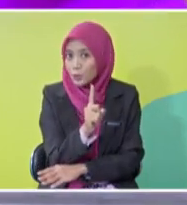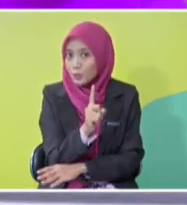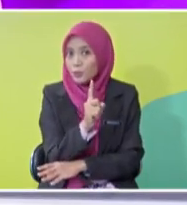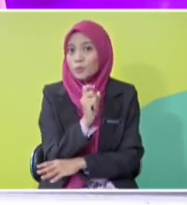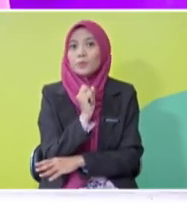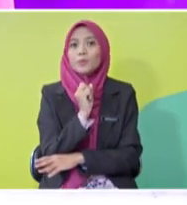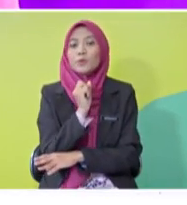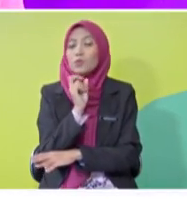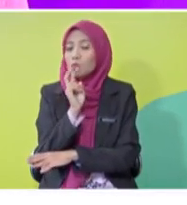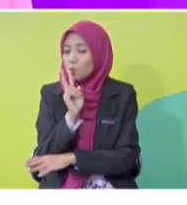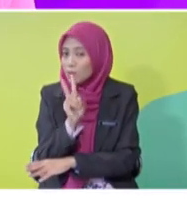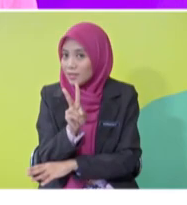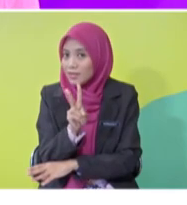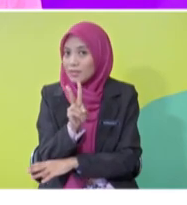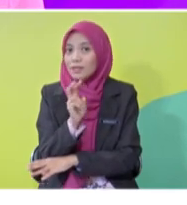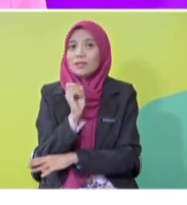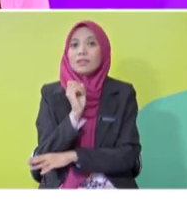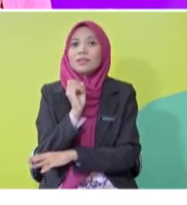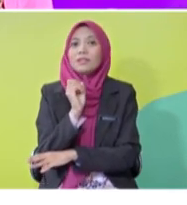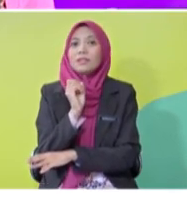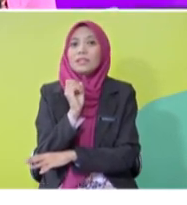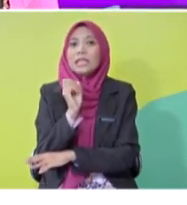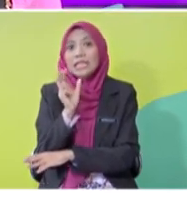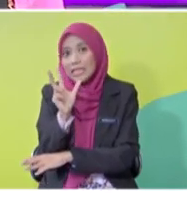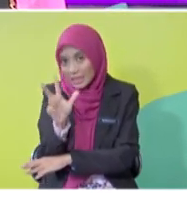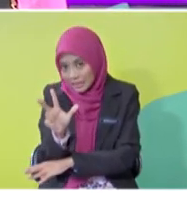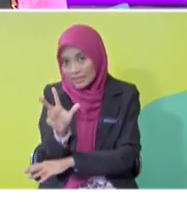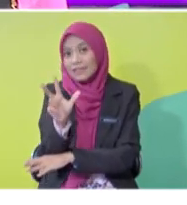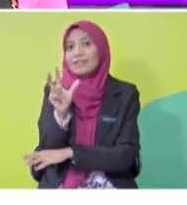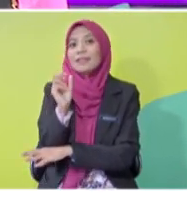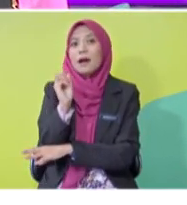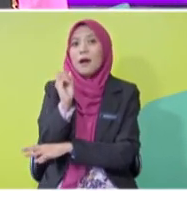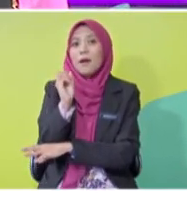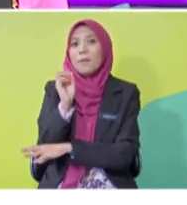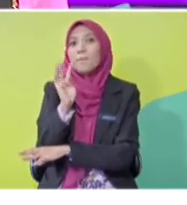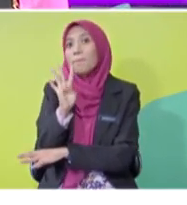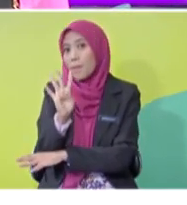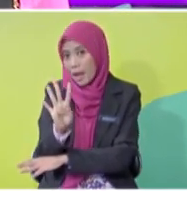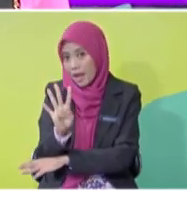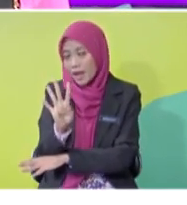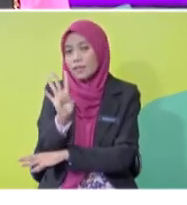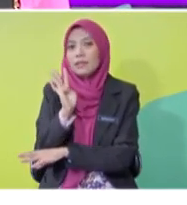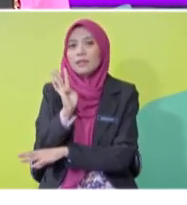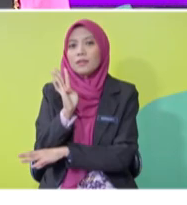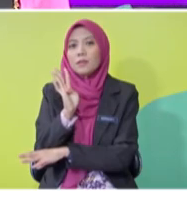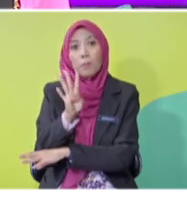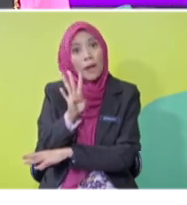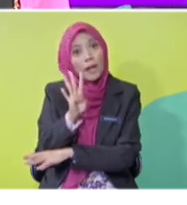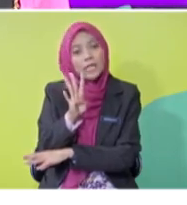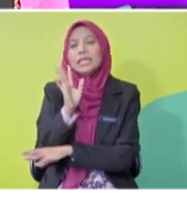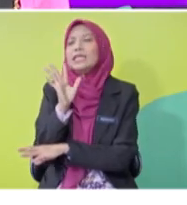1 2 3 4 5